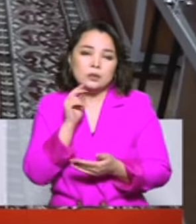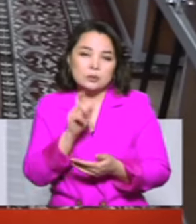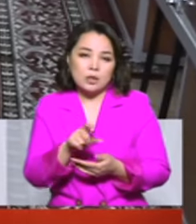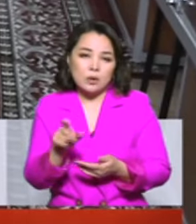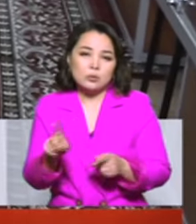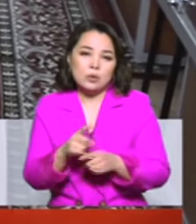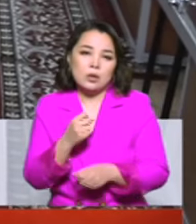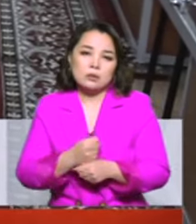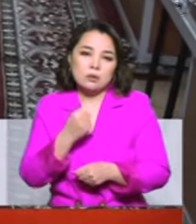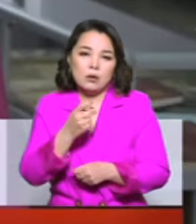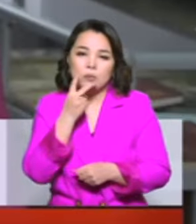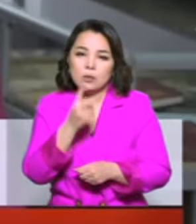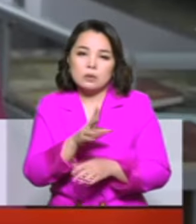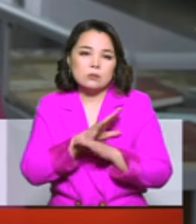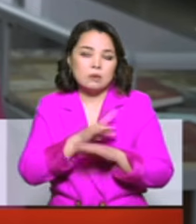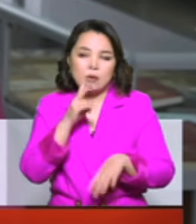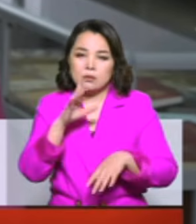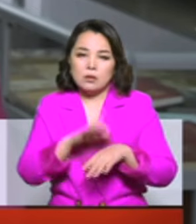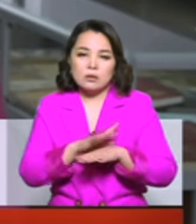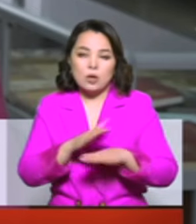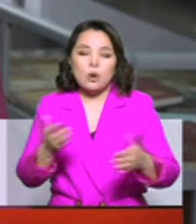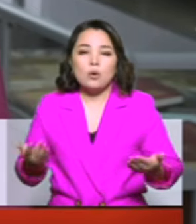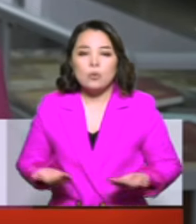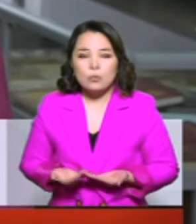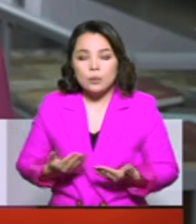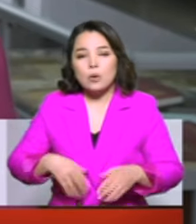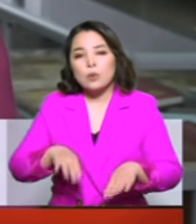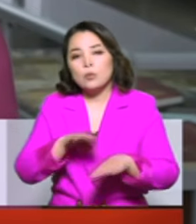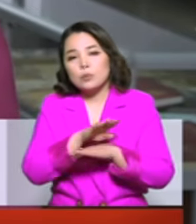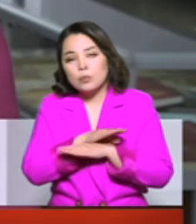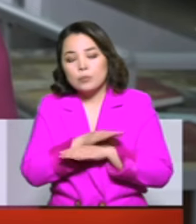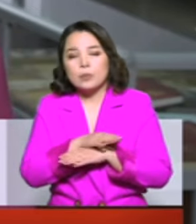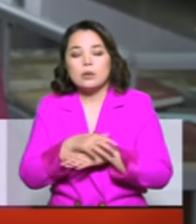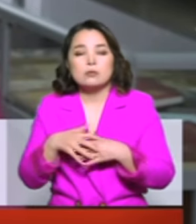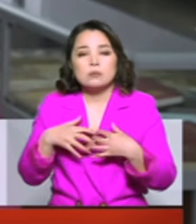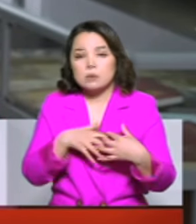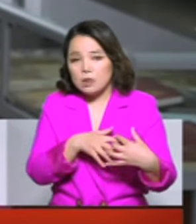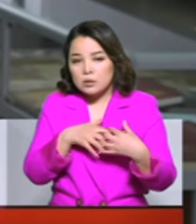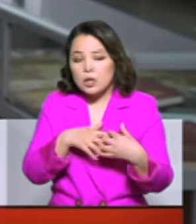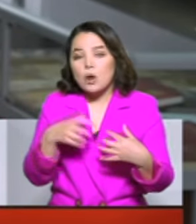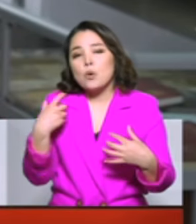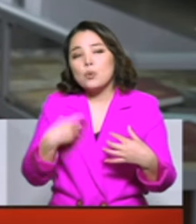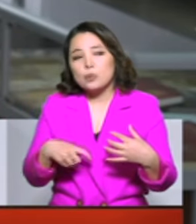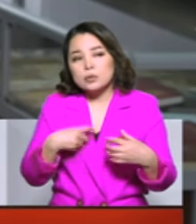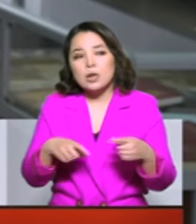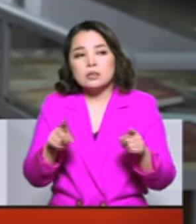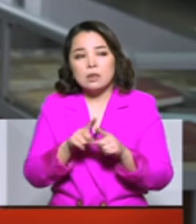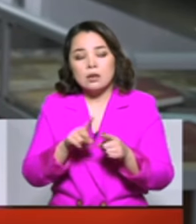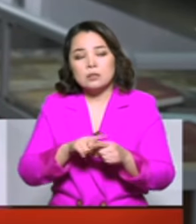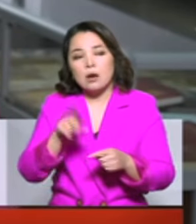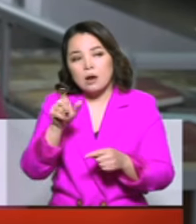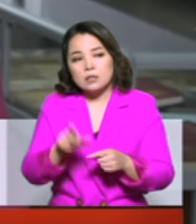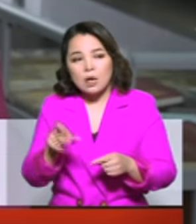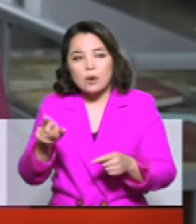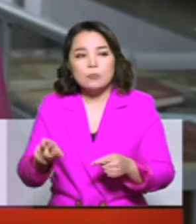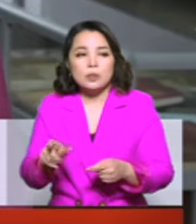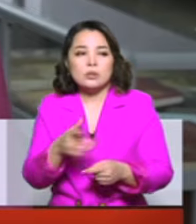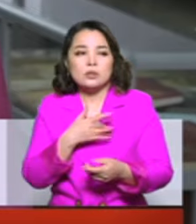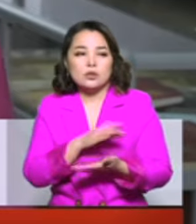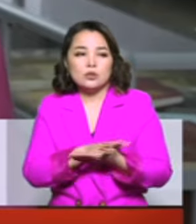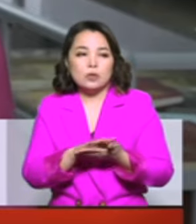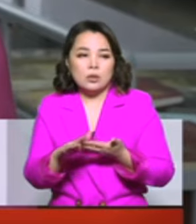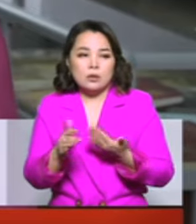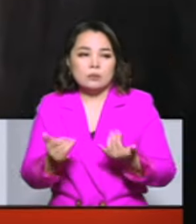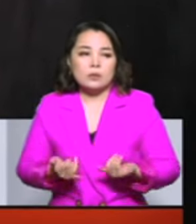ретінде қаталдықты байқамадым. Өмір мен өлімнің арасында жүрсе де өздерінің адами, адамгершілік